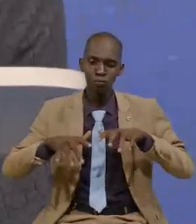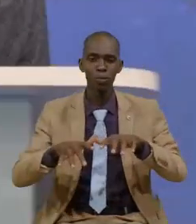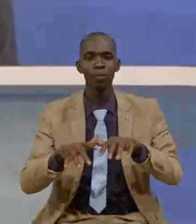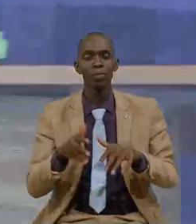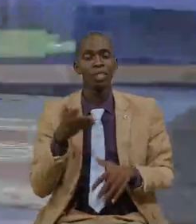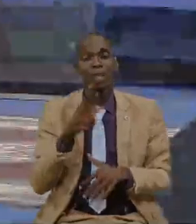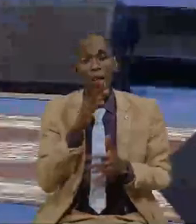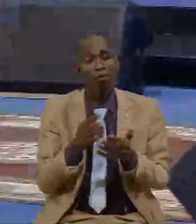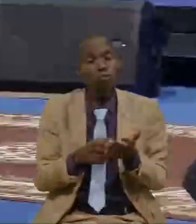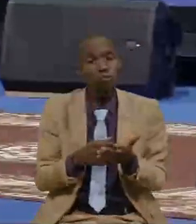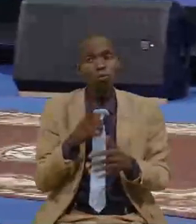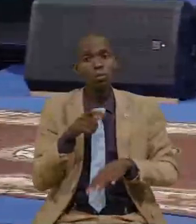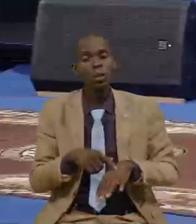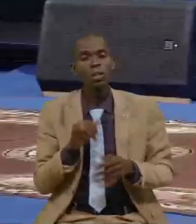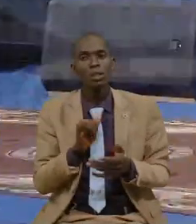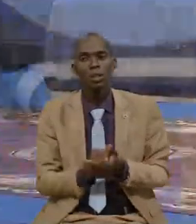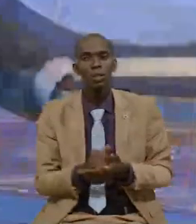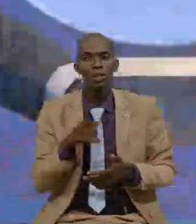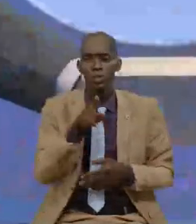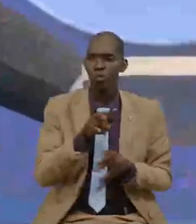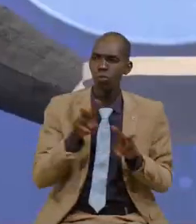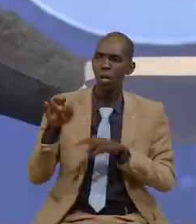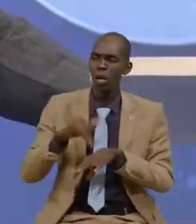pensiez avec foi. Parfois,